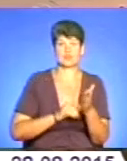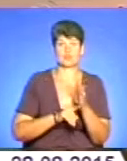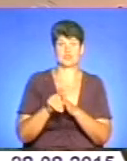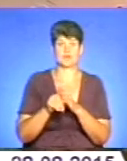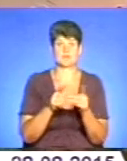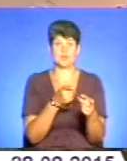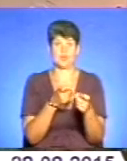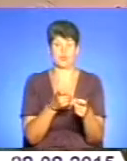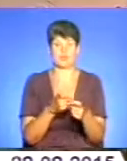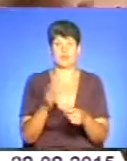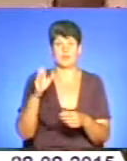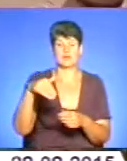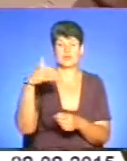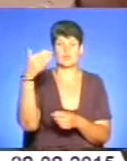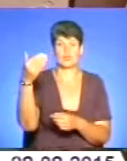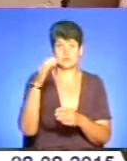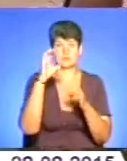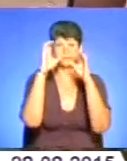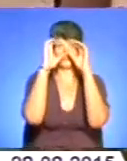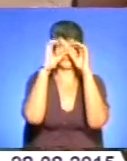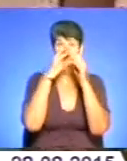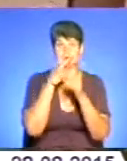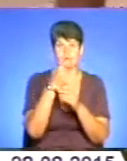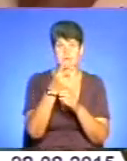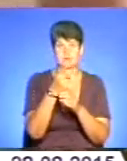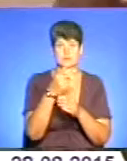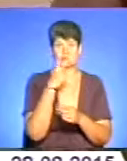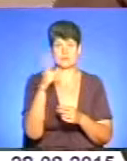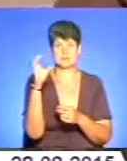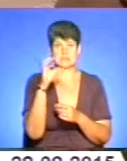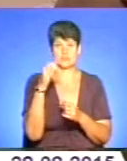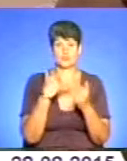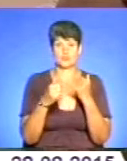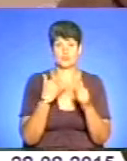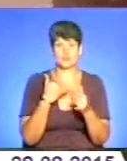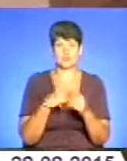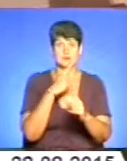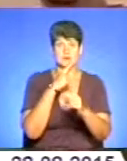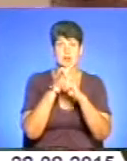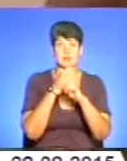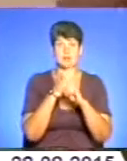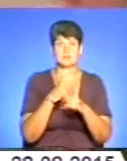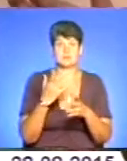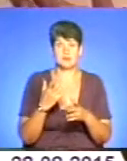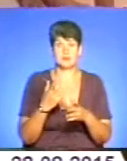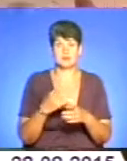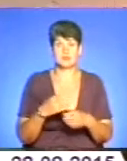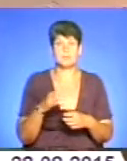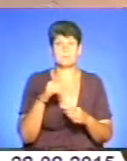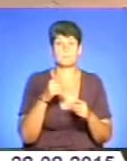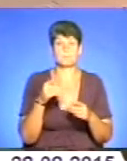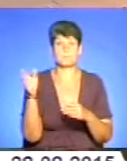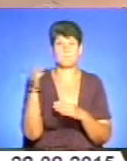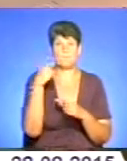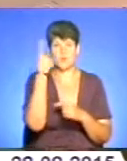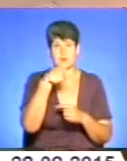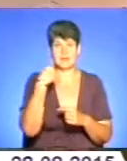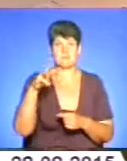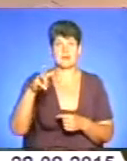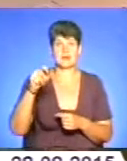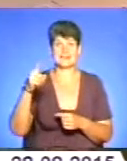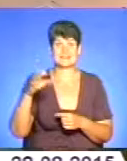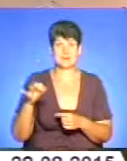блокпост, верніше позиція Мазепа наша. Ми їм зробили прапор з гетьманом Мазепою, хлопцям привезли, вони його підняли